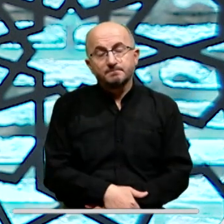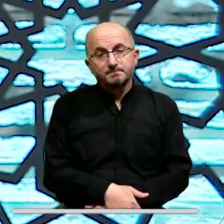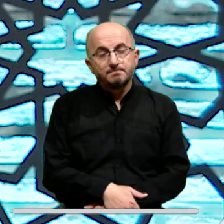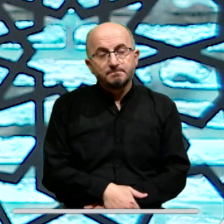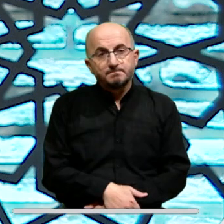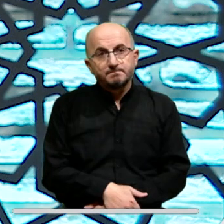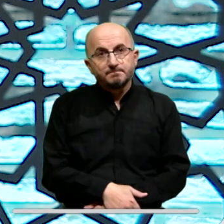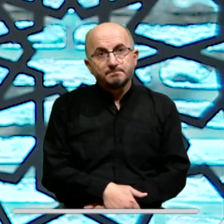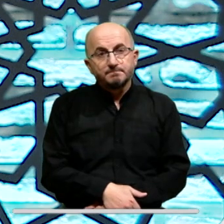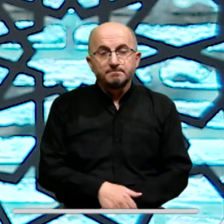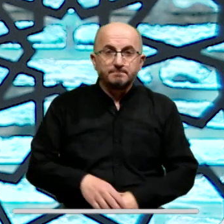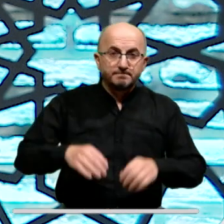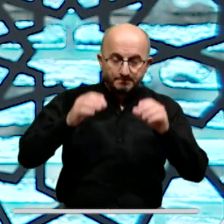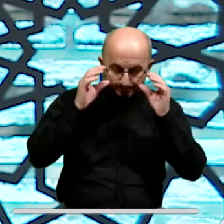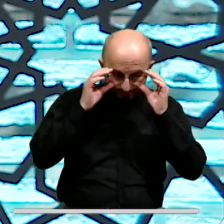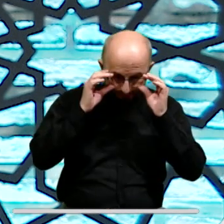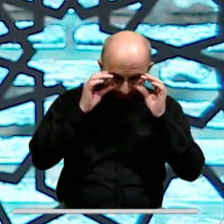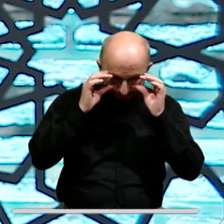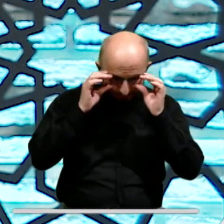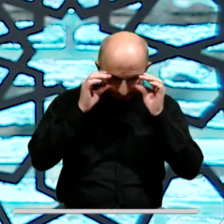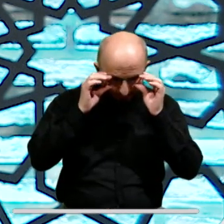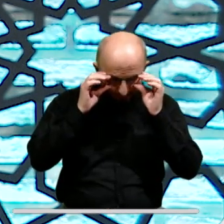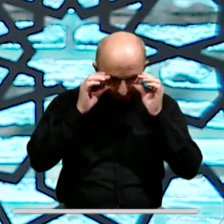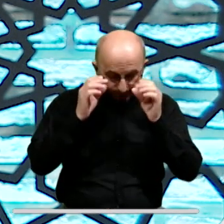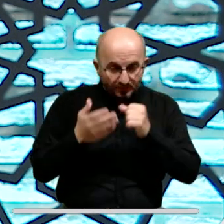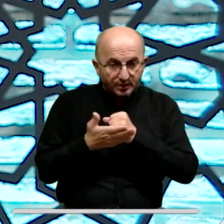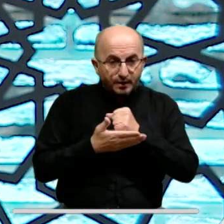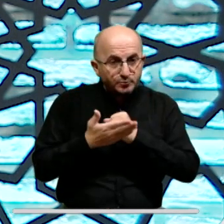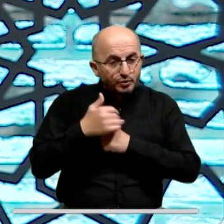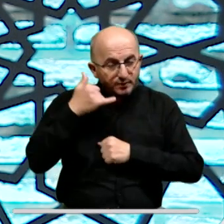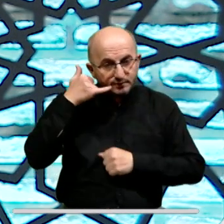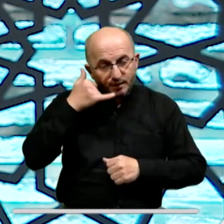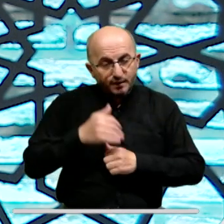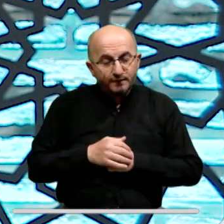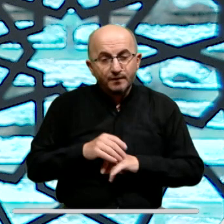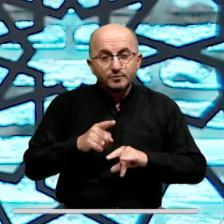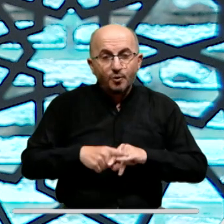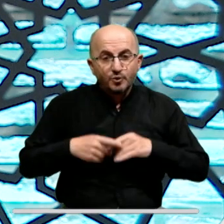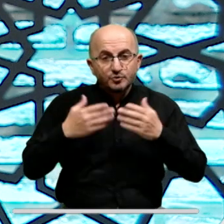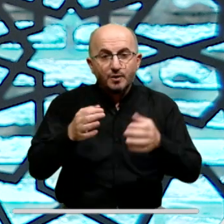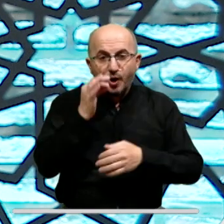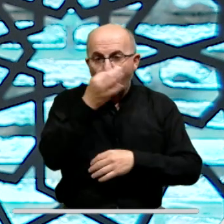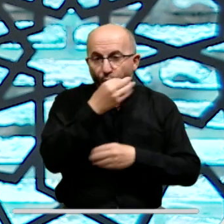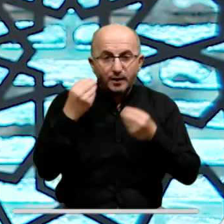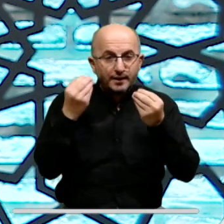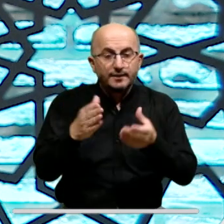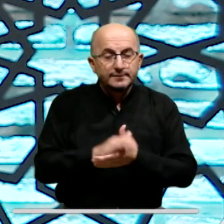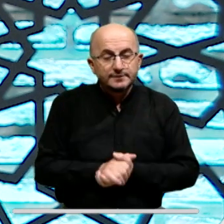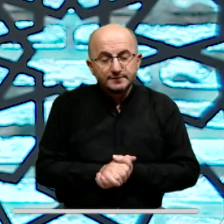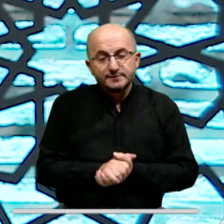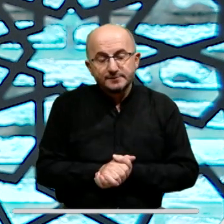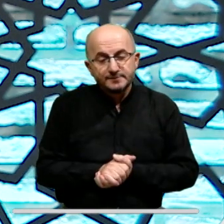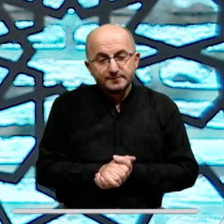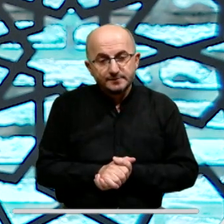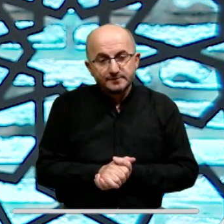bağlantısı gerçekleştireceğiz. Şennur Hanım telefon attığımızda. Hoş geldiniz. Hoş bulduk. Kolay gelsin hocam. Teşekkür ederiz